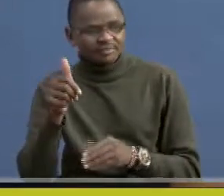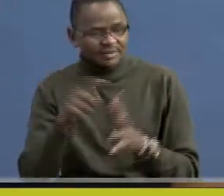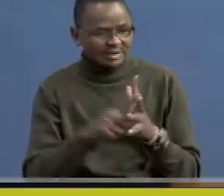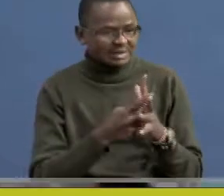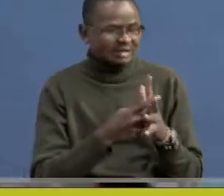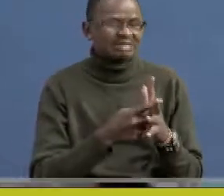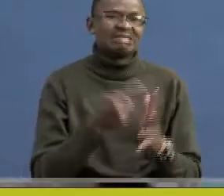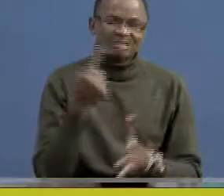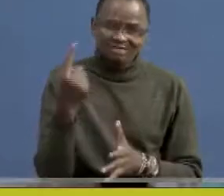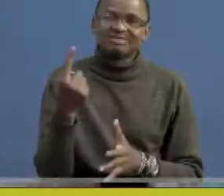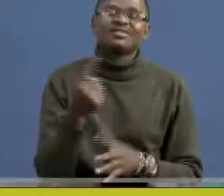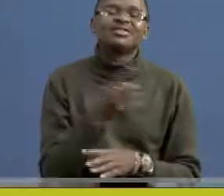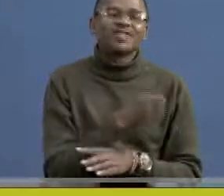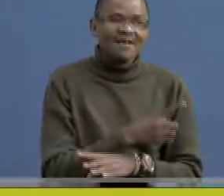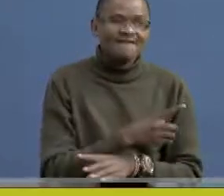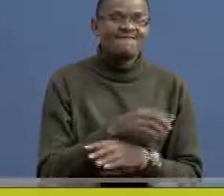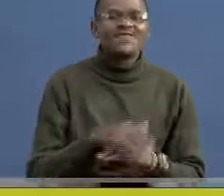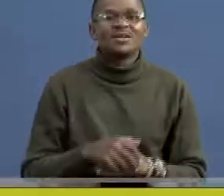kila kuchao.